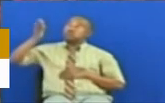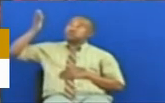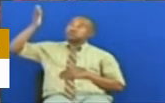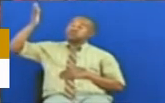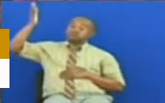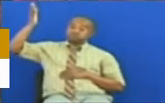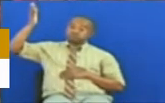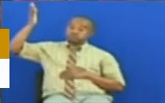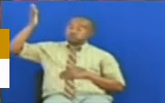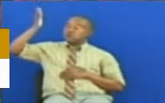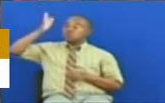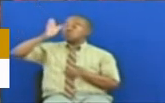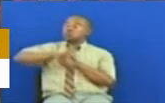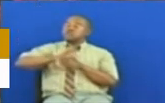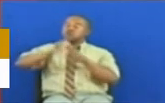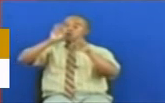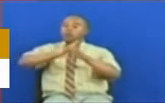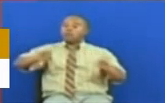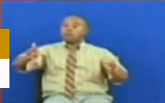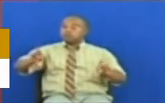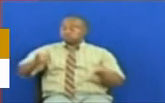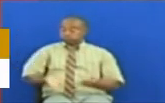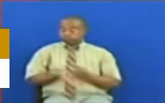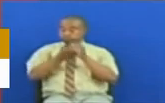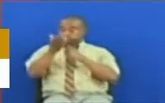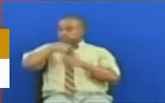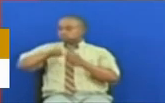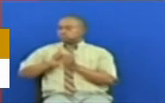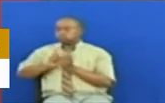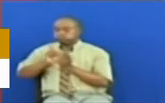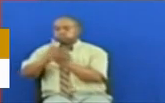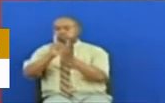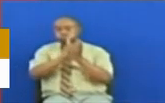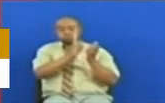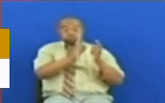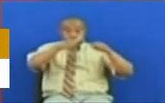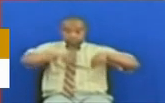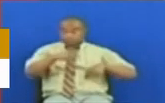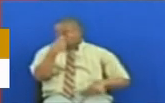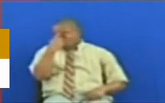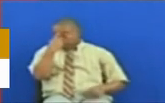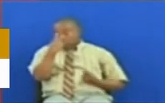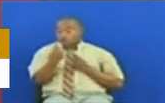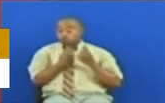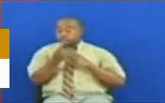aliyetuwezesha kuweza kukutana leo hapa na kujadili masuala yanayohusu nchi yetu.